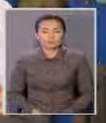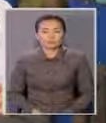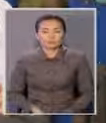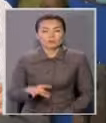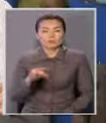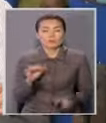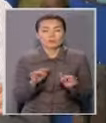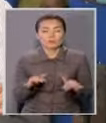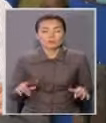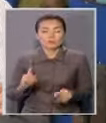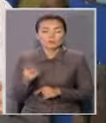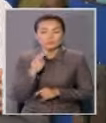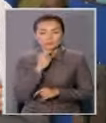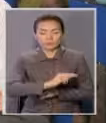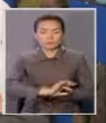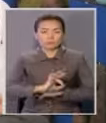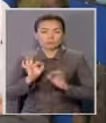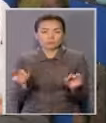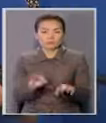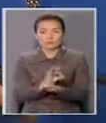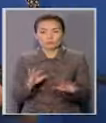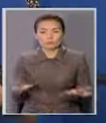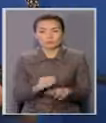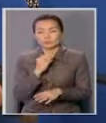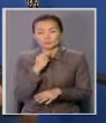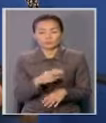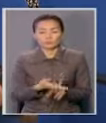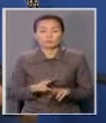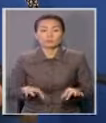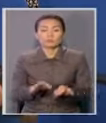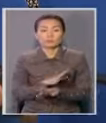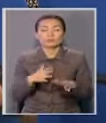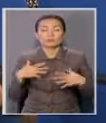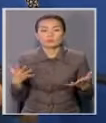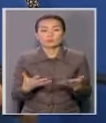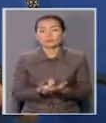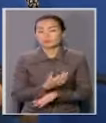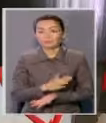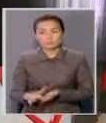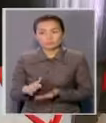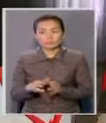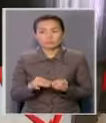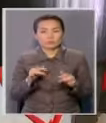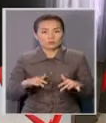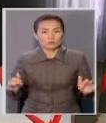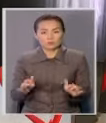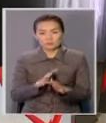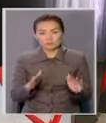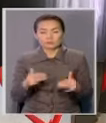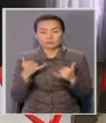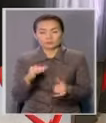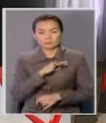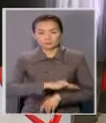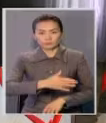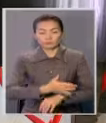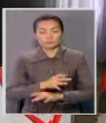Рояль фортепианоның бір түрі, ол кәсіби музыканттар үшін ең бағалы аспап, себебі музыка құралы көп жерден таптыра бермейді. Рояль көбіне концерттік шараларда